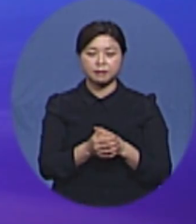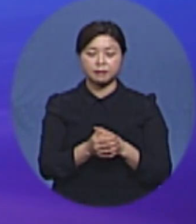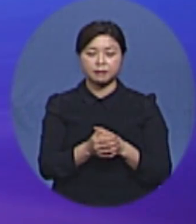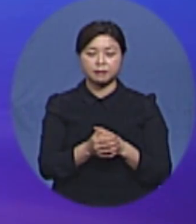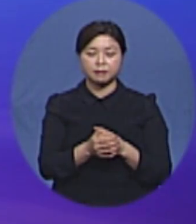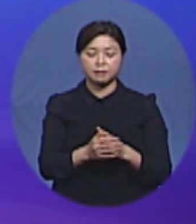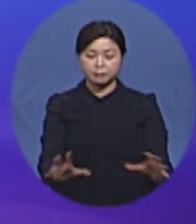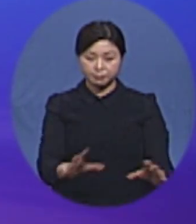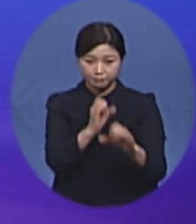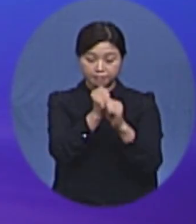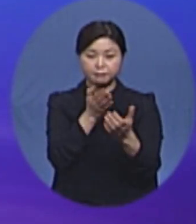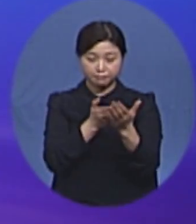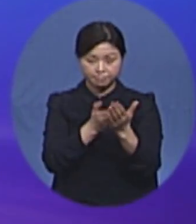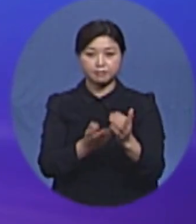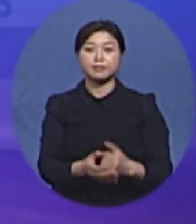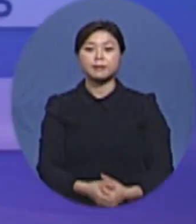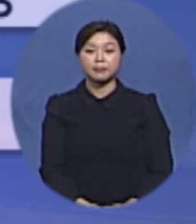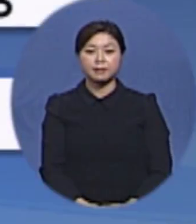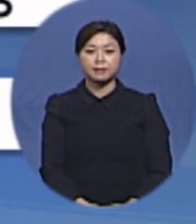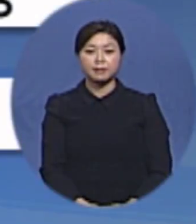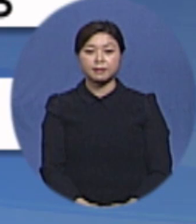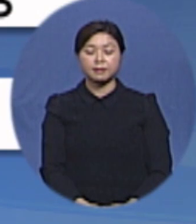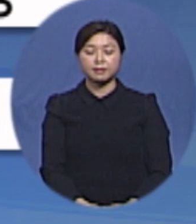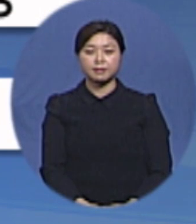이어서 간추린 뉴스를 전해드립니다.